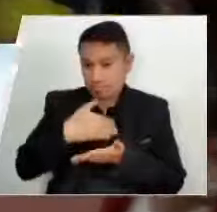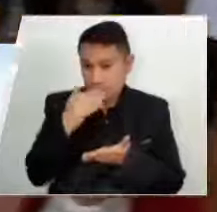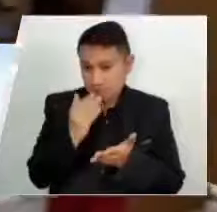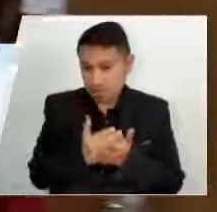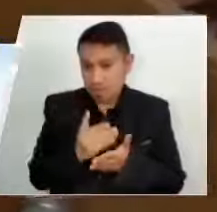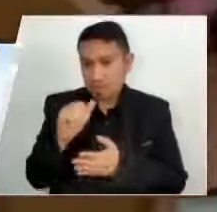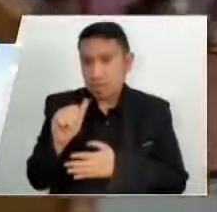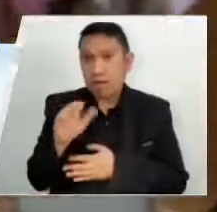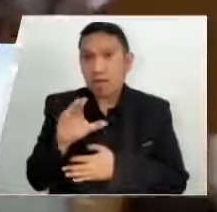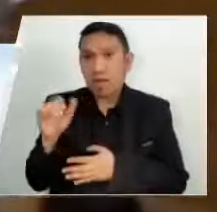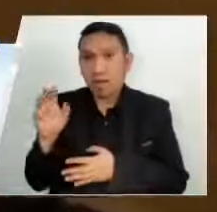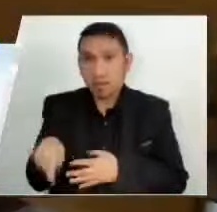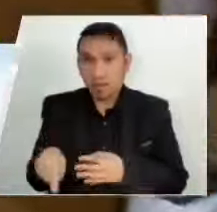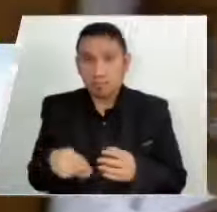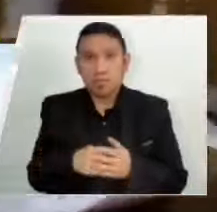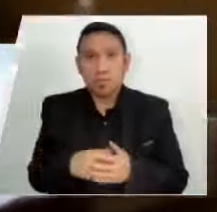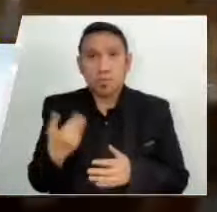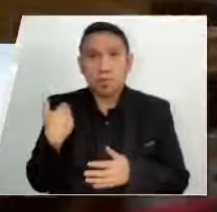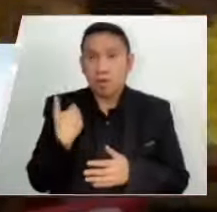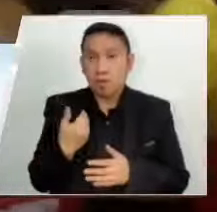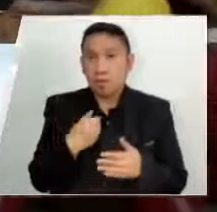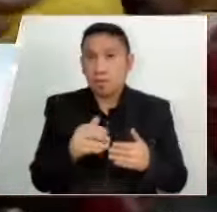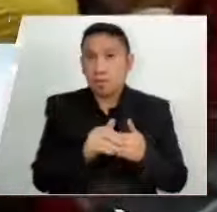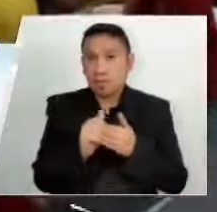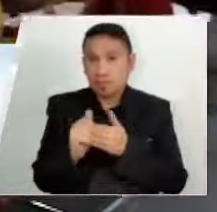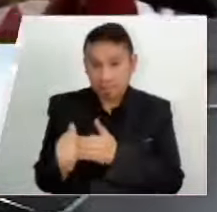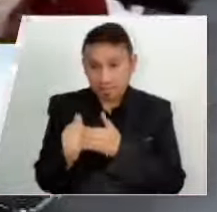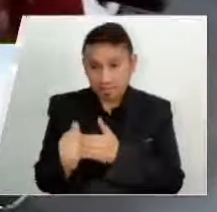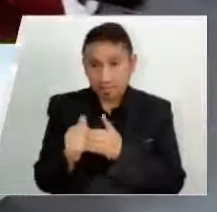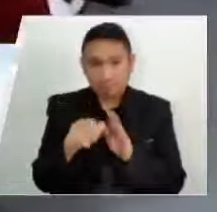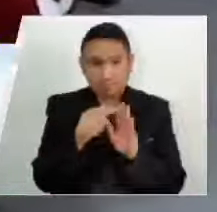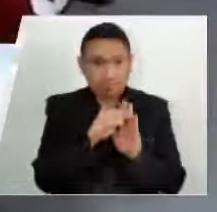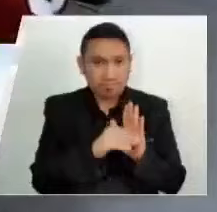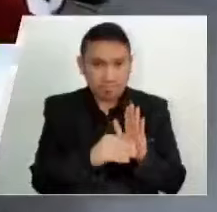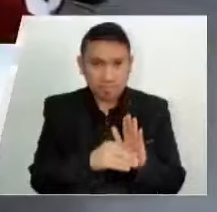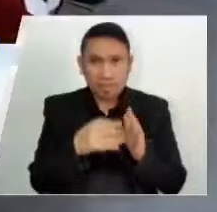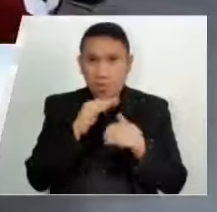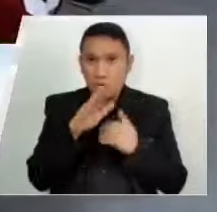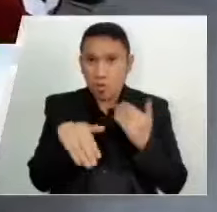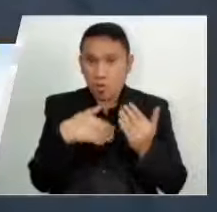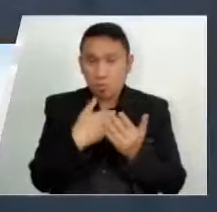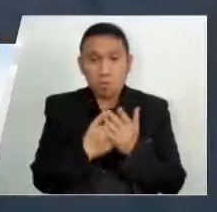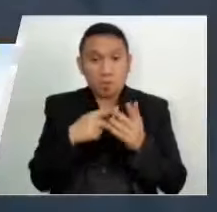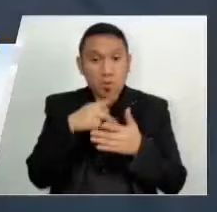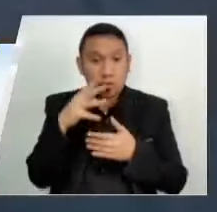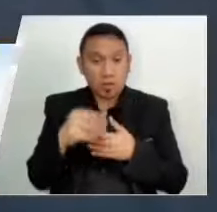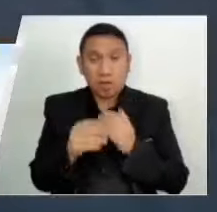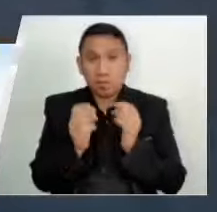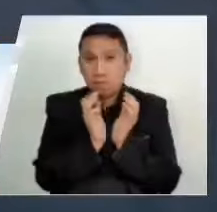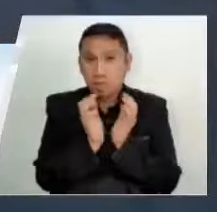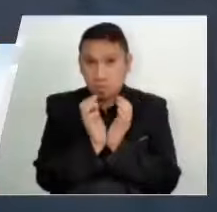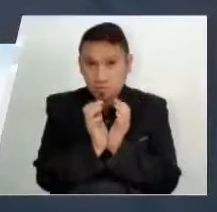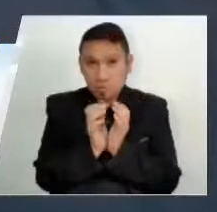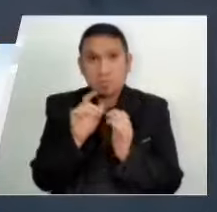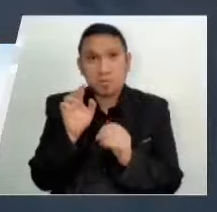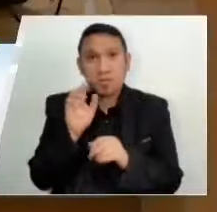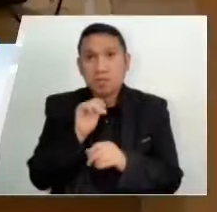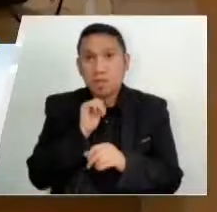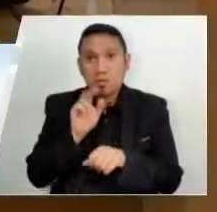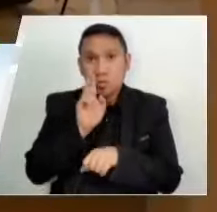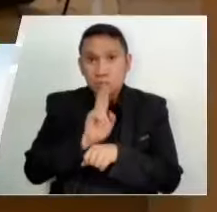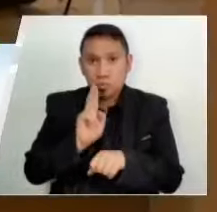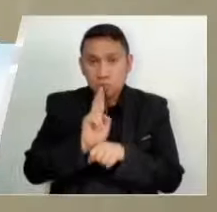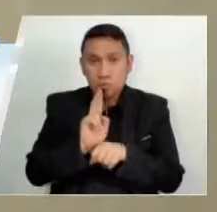talagang guideline, so hindi pa tayo nakaka-payout. Lahat ng programa ng DSWD, hindi natin papagamit sa kahit na anong exercise